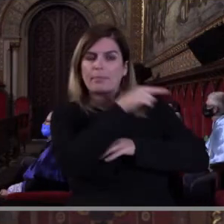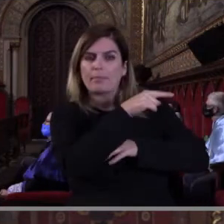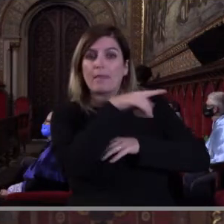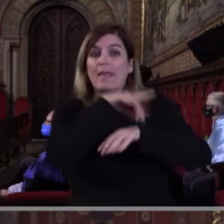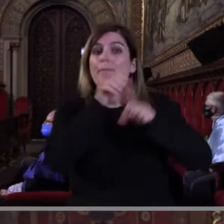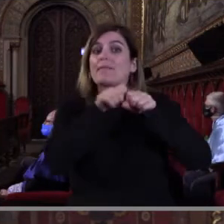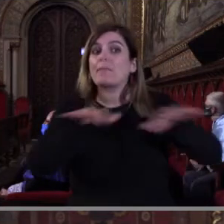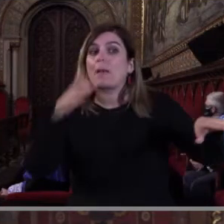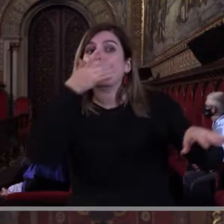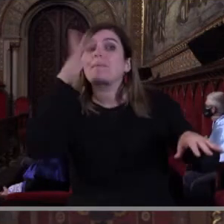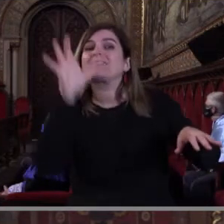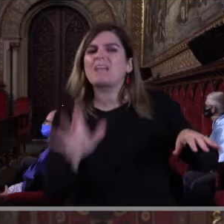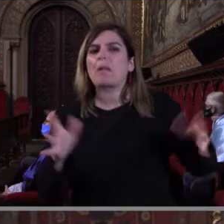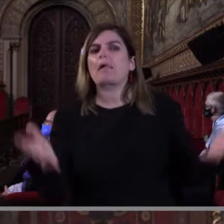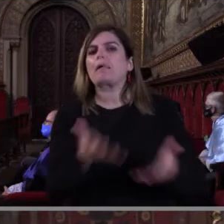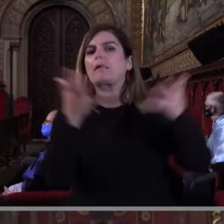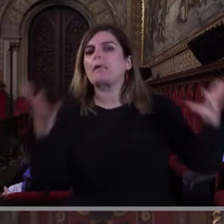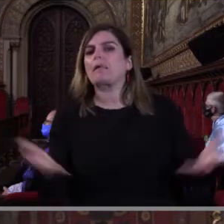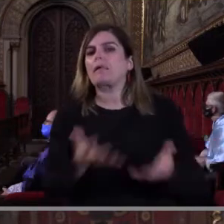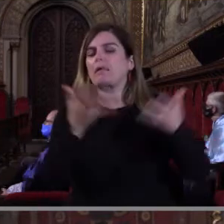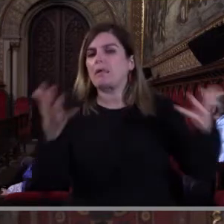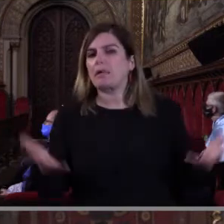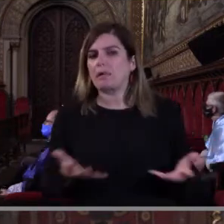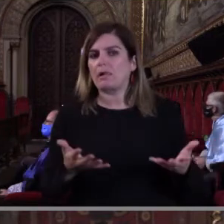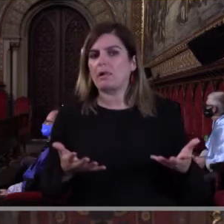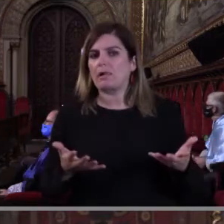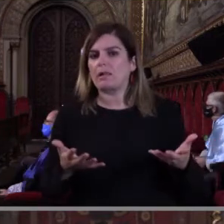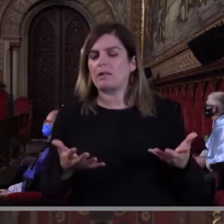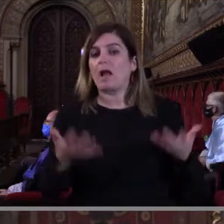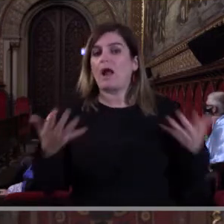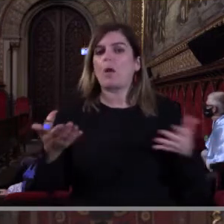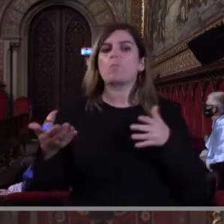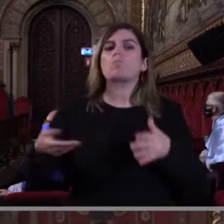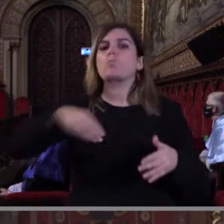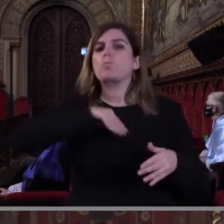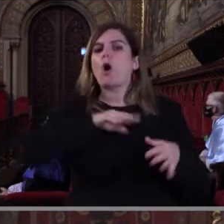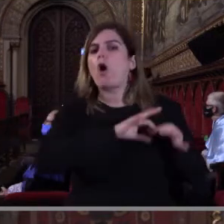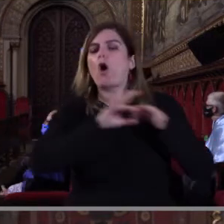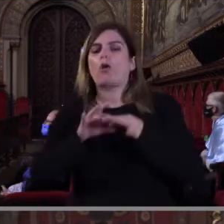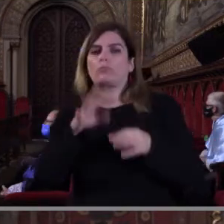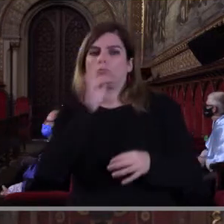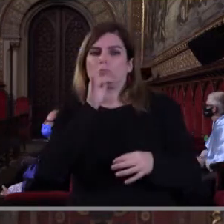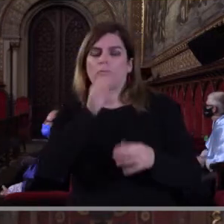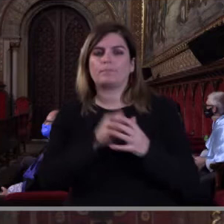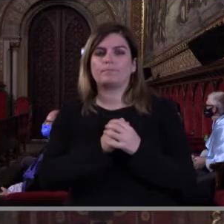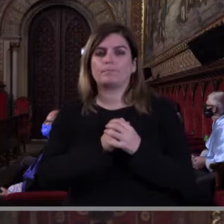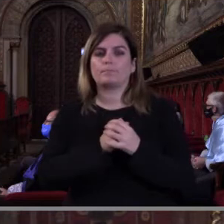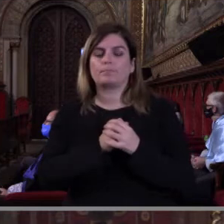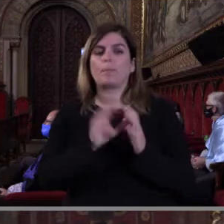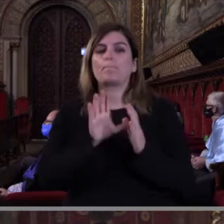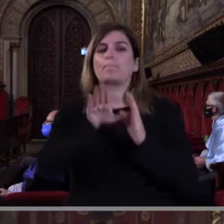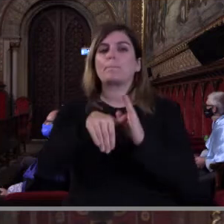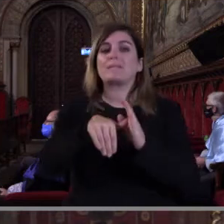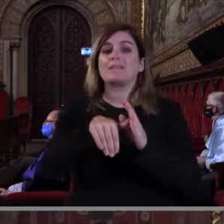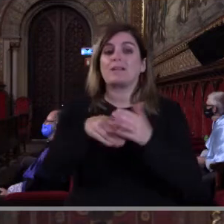L'epidèmia sembla de naturalesa lleu i no s'han comunicat defuncions relacionades." Més tard, la